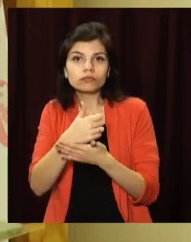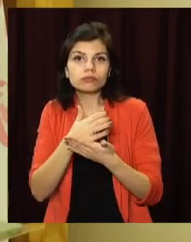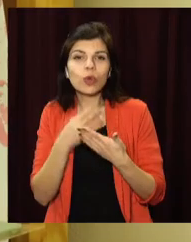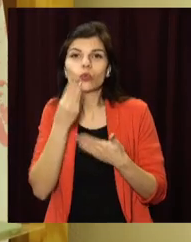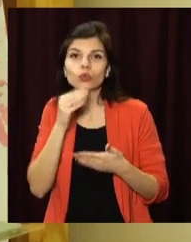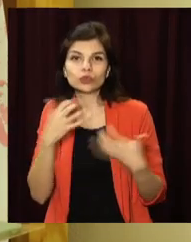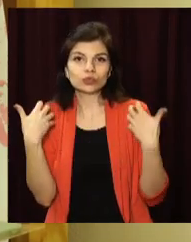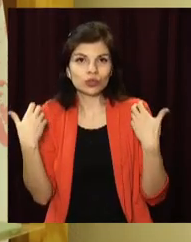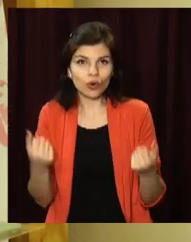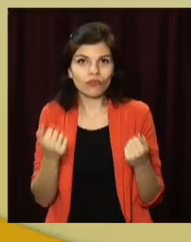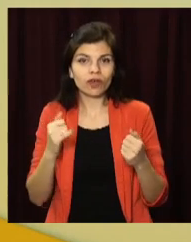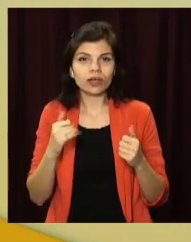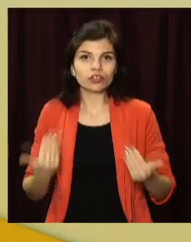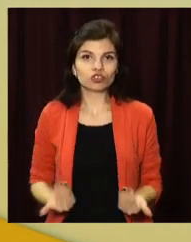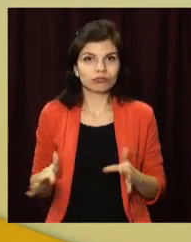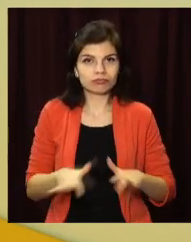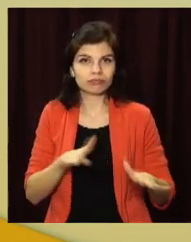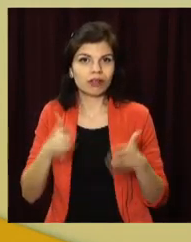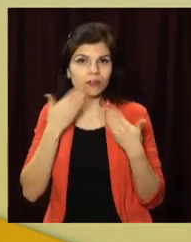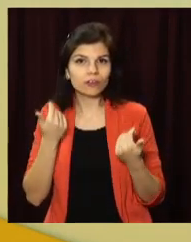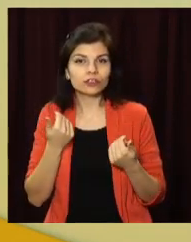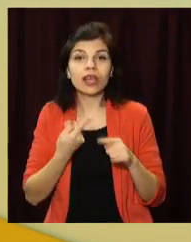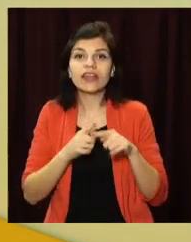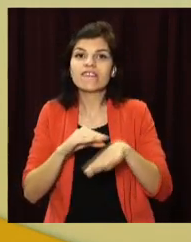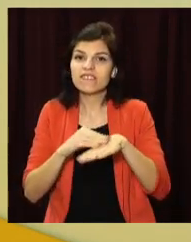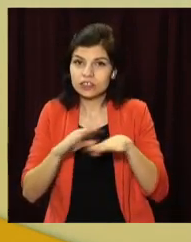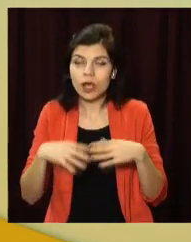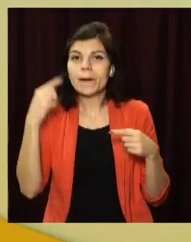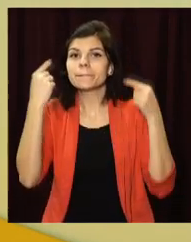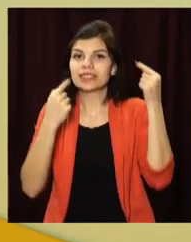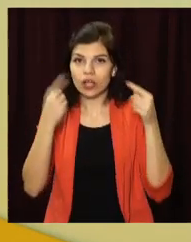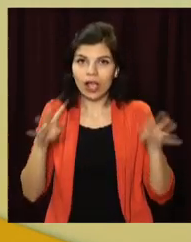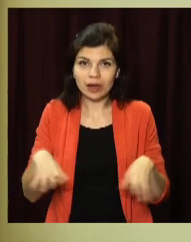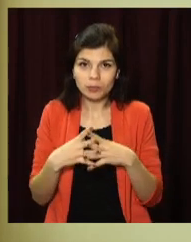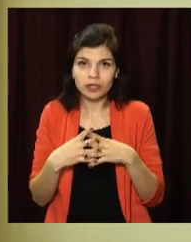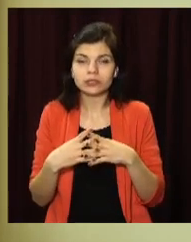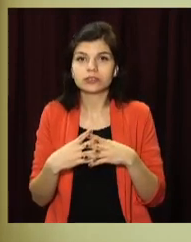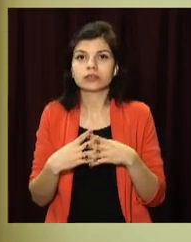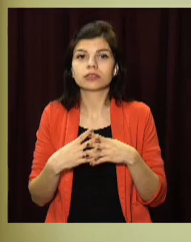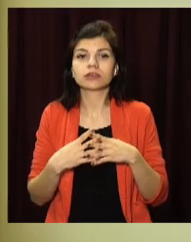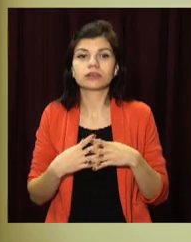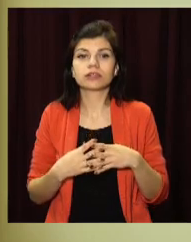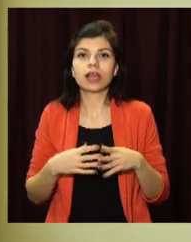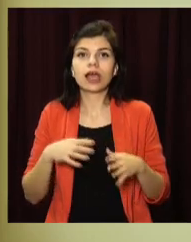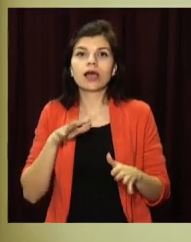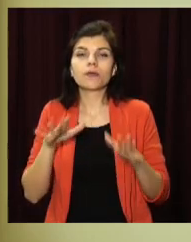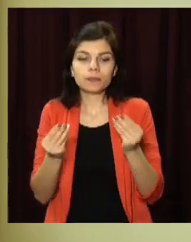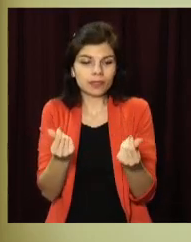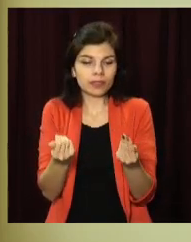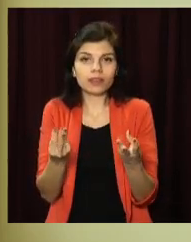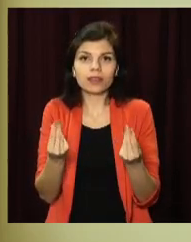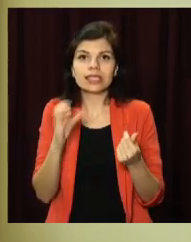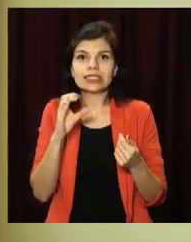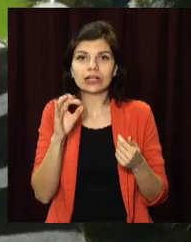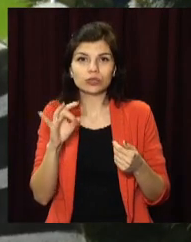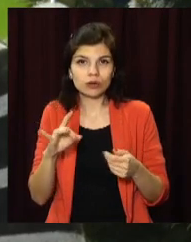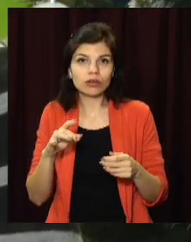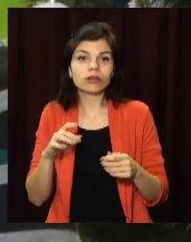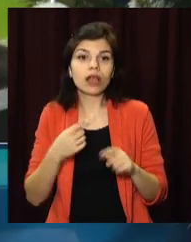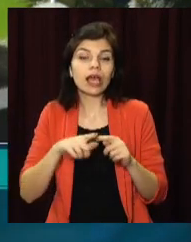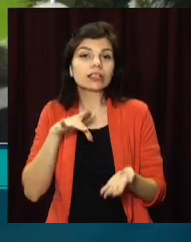стан здоров'я та адаптуватися до життя. Це фізична реабілітація, психологічна реабілітація, сенсорна інтеграція діток.